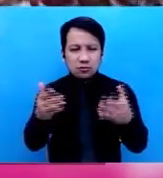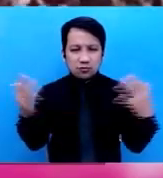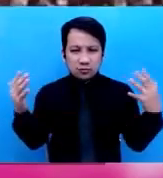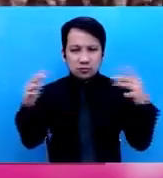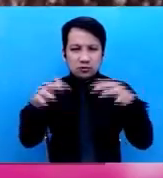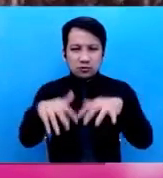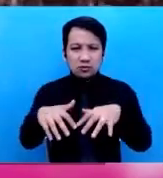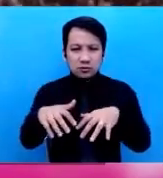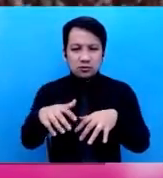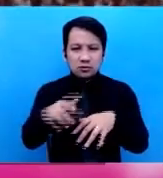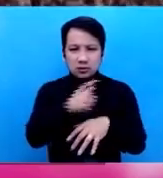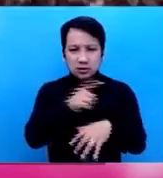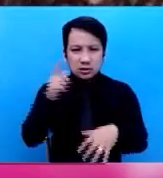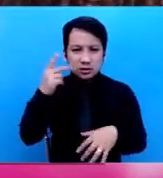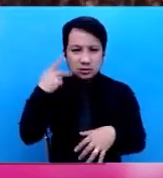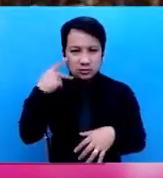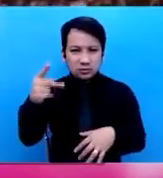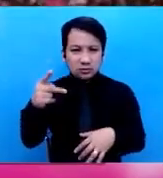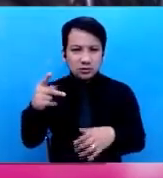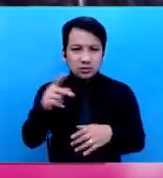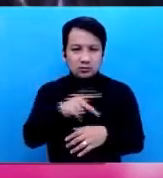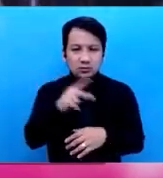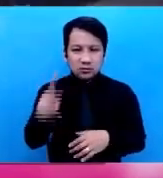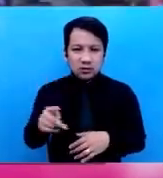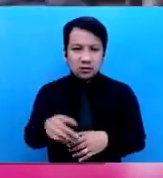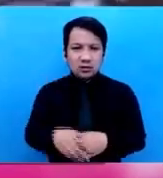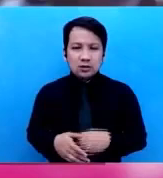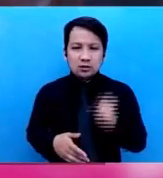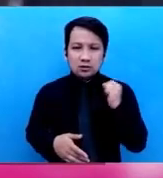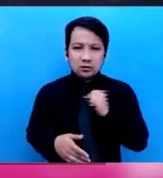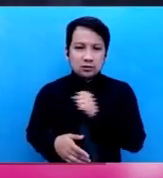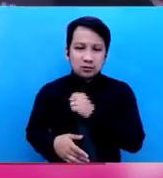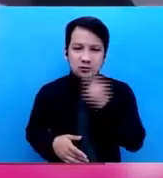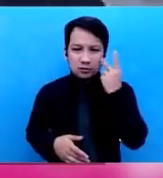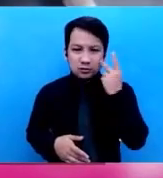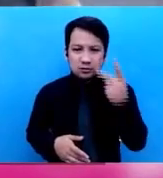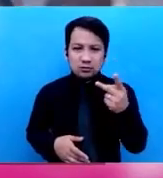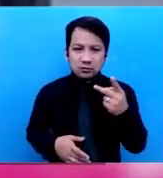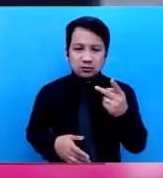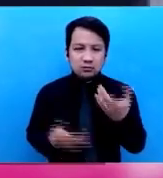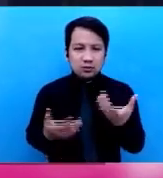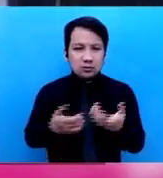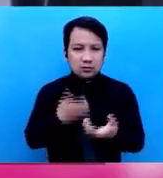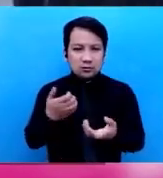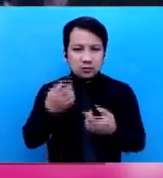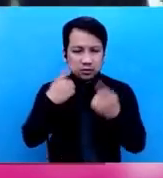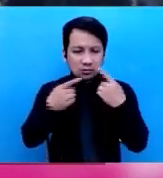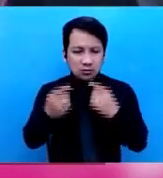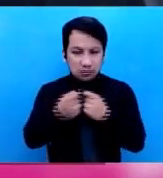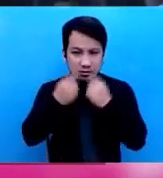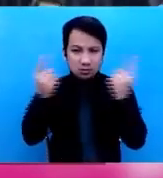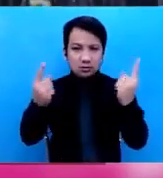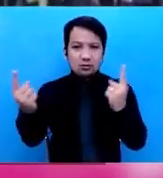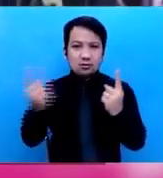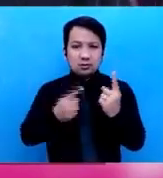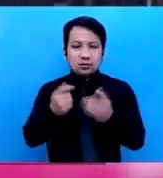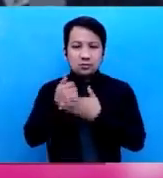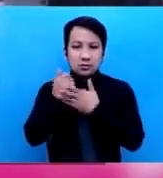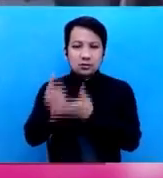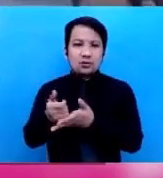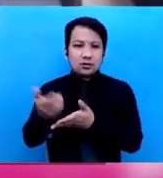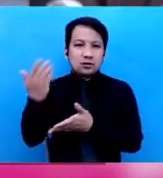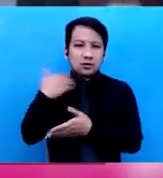Kiko People's Rally sa Pampanga. Si Senator Kiko Pangilinan nga naging emosyonal ng sorpresahe ng mga natulungan niya noong